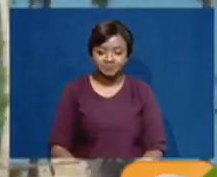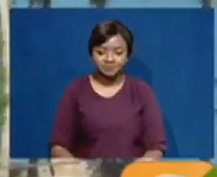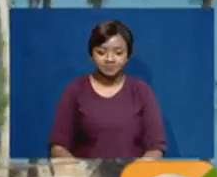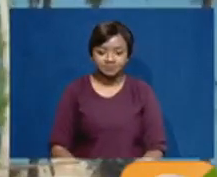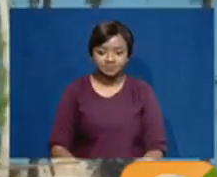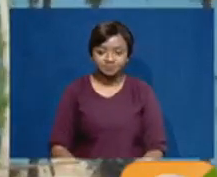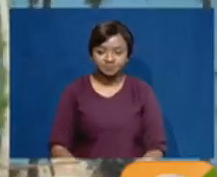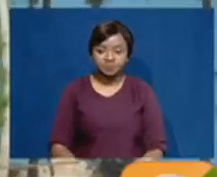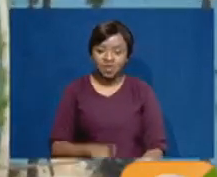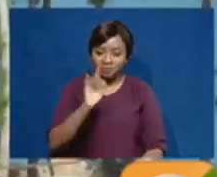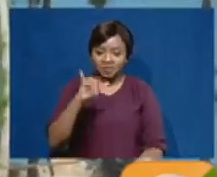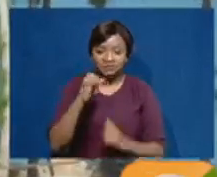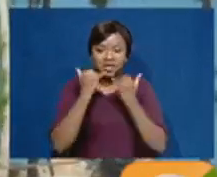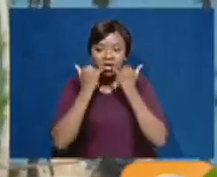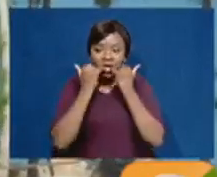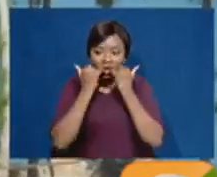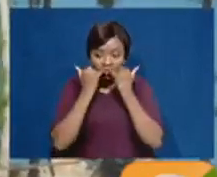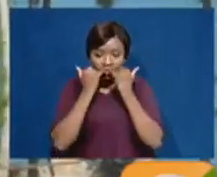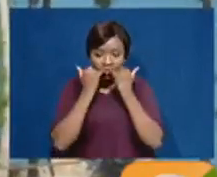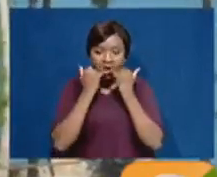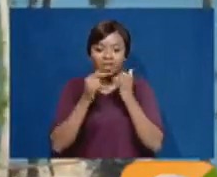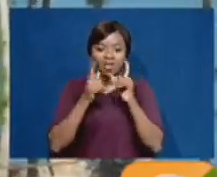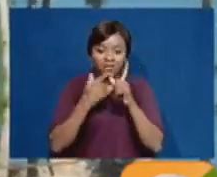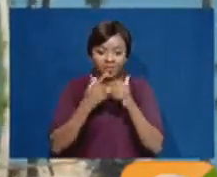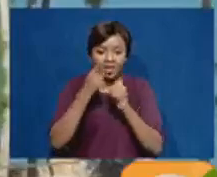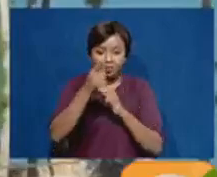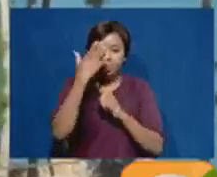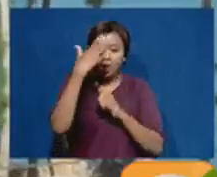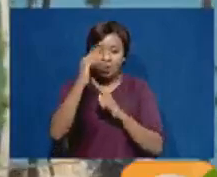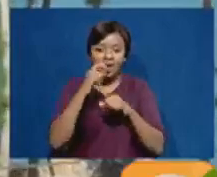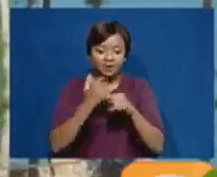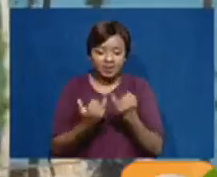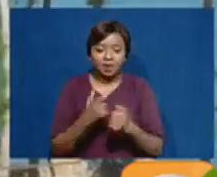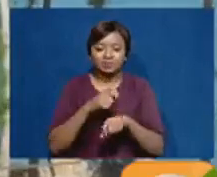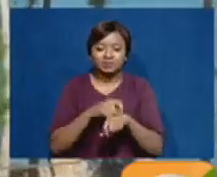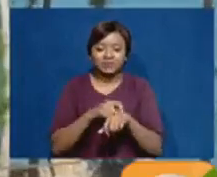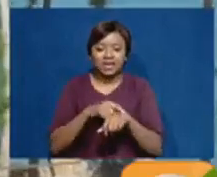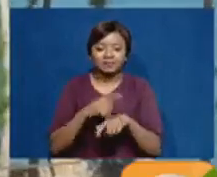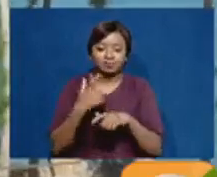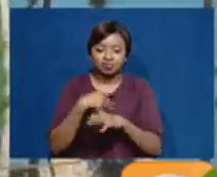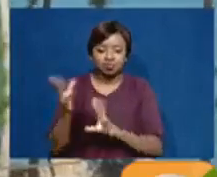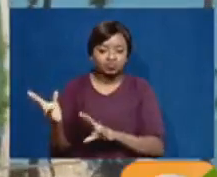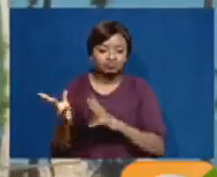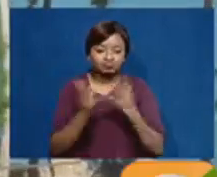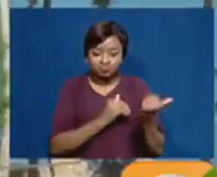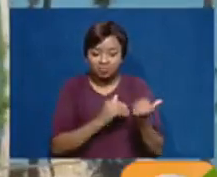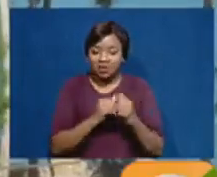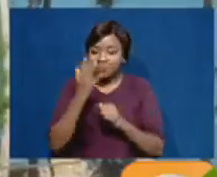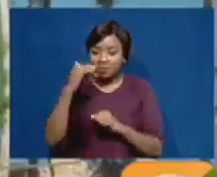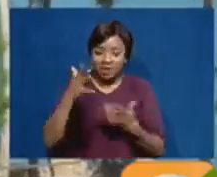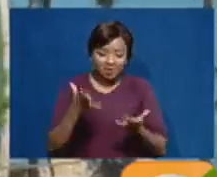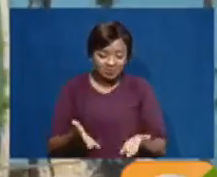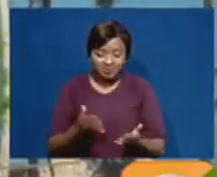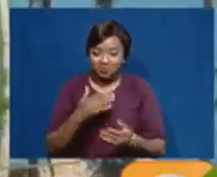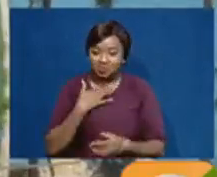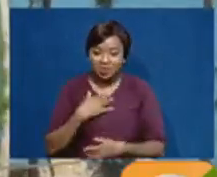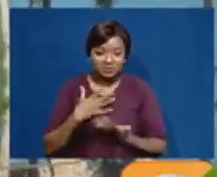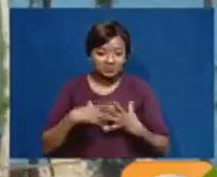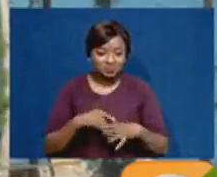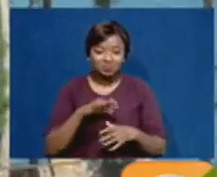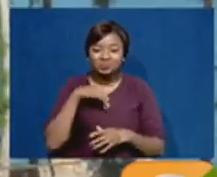wanapigiwa ile kipenga mafirimbi kuhimizwa kwamba watoke katika maji, kwa sababu safari hatutaki tupoteze maisha ya